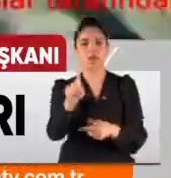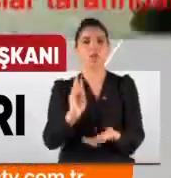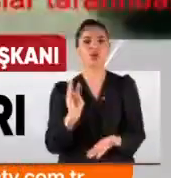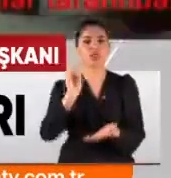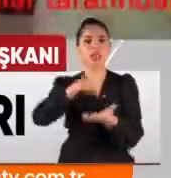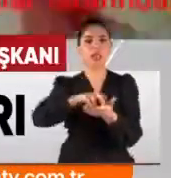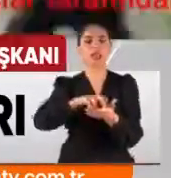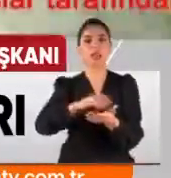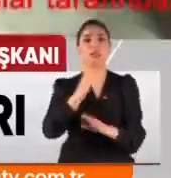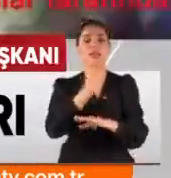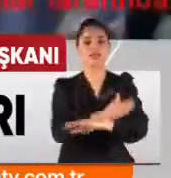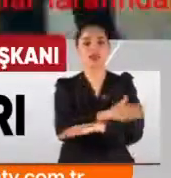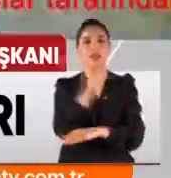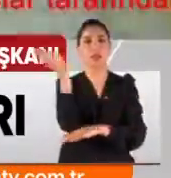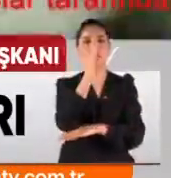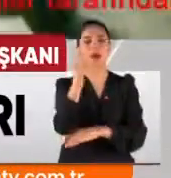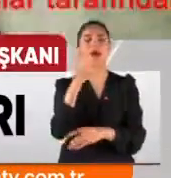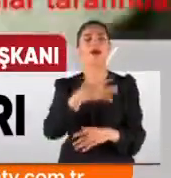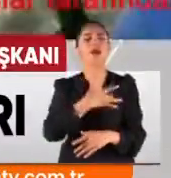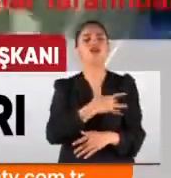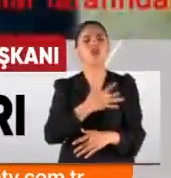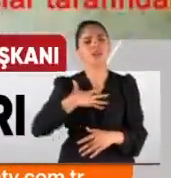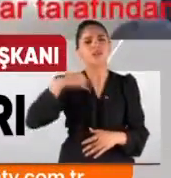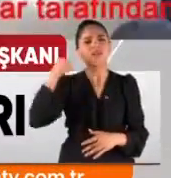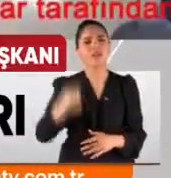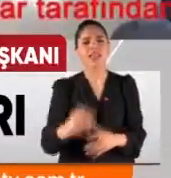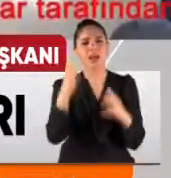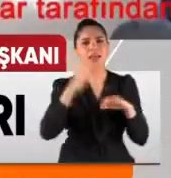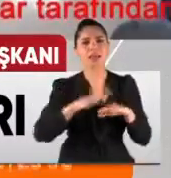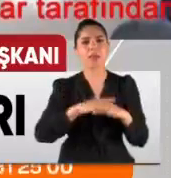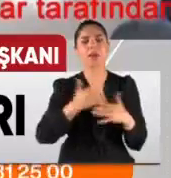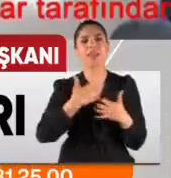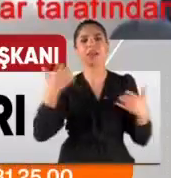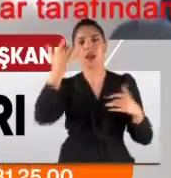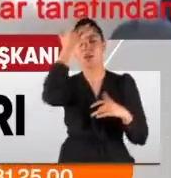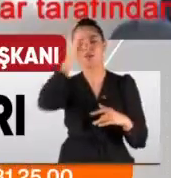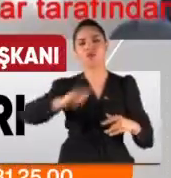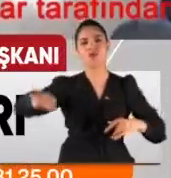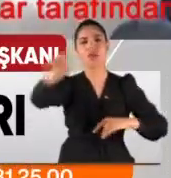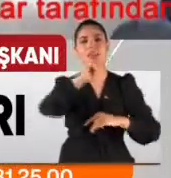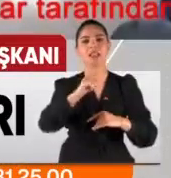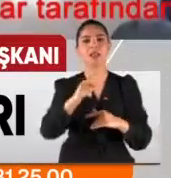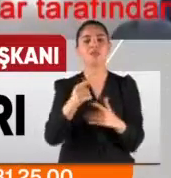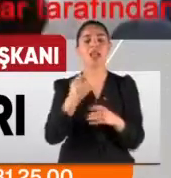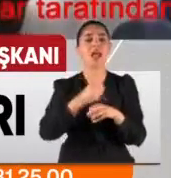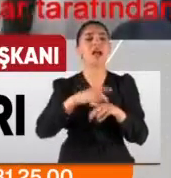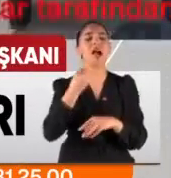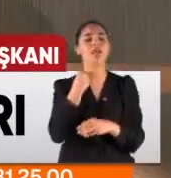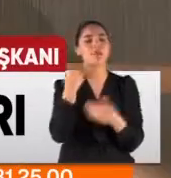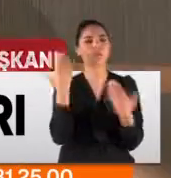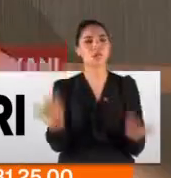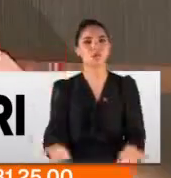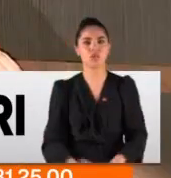şahlanmamızı vatan ve bayrak uğruna canını seve seve feda eden kahraman şehitlerimize ve gazilerimize